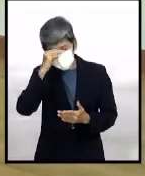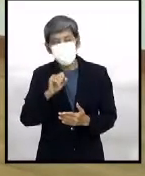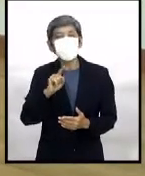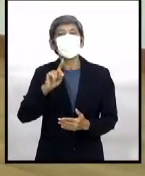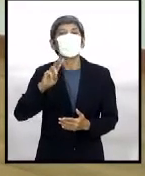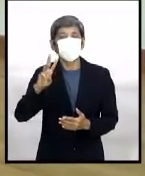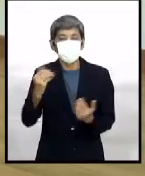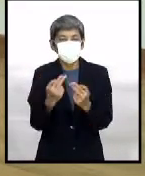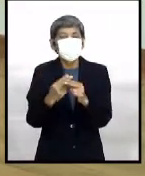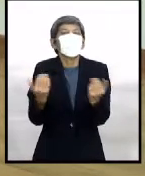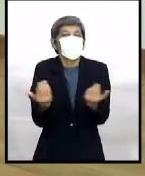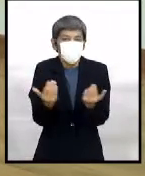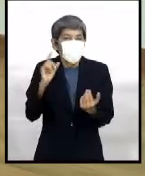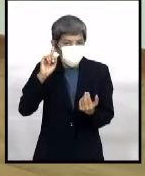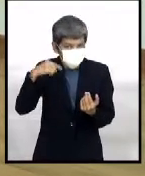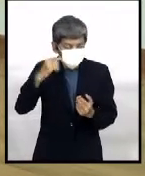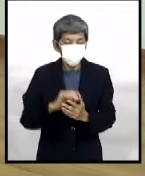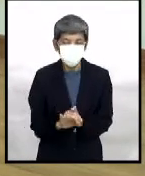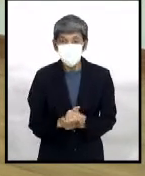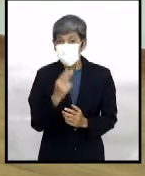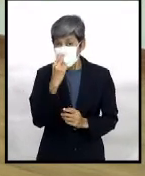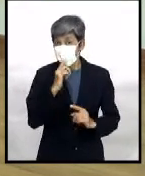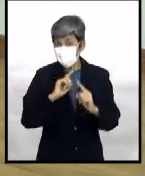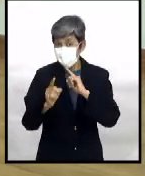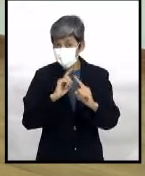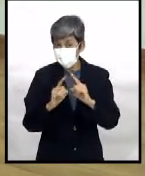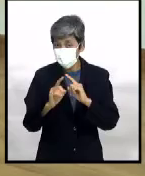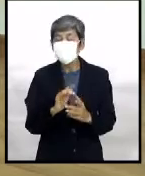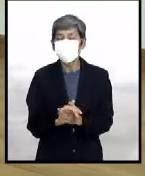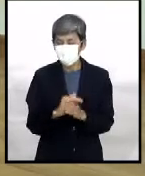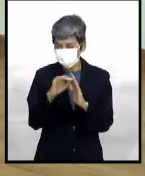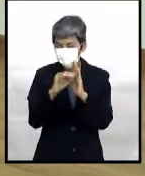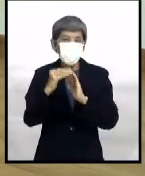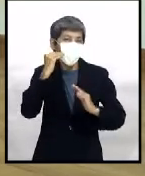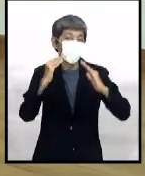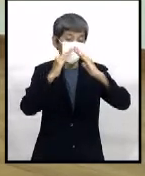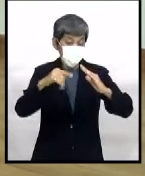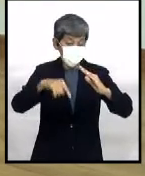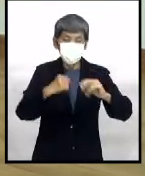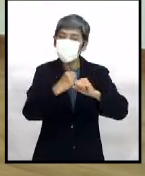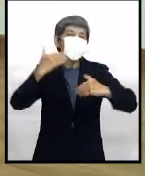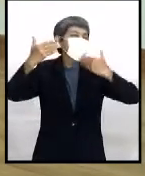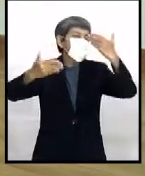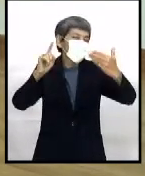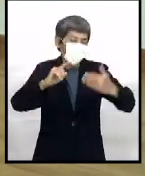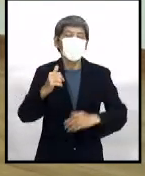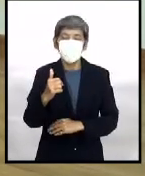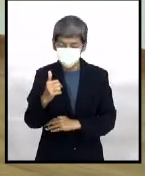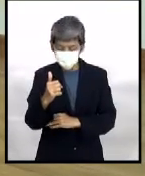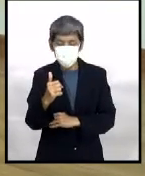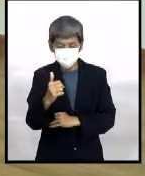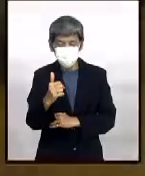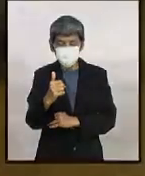ระวีชื่อลูกสาว อ๋อถ้างั้นเดี๋ยวช่วงหน้าเราจะมาพูดคุยถึงรายละเอียดของที่บ้านนี้กันนะคะว่าจะมีกิจกรรมอะไรกันบ้างค่ะ ได้